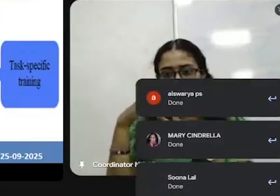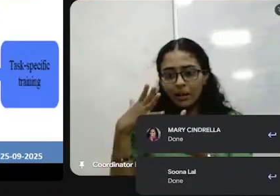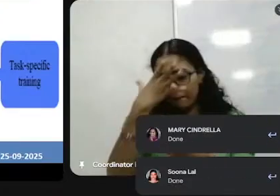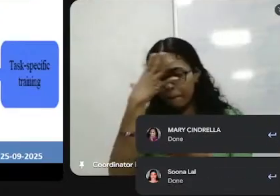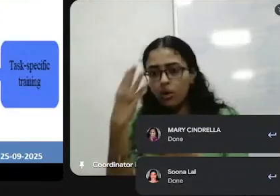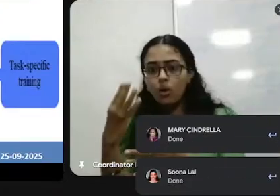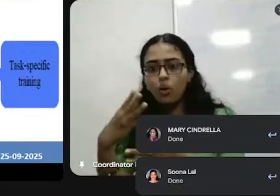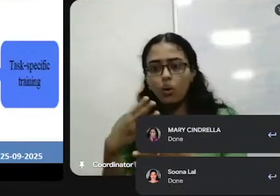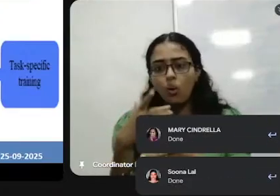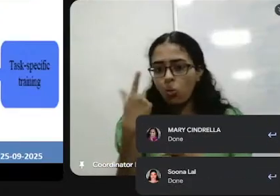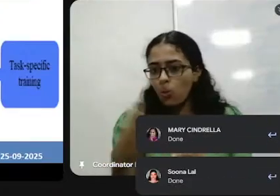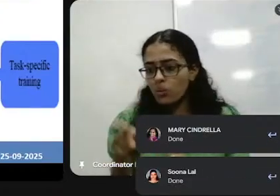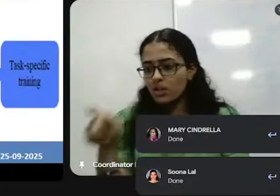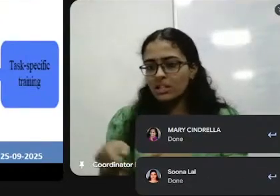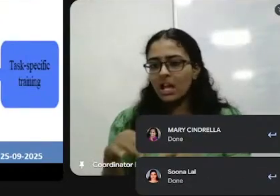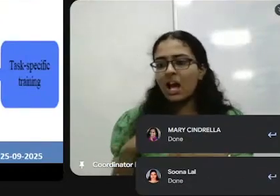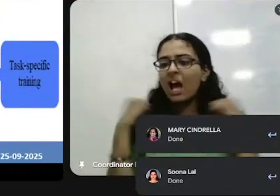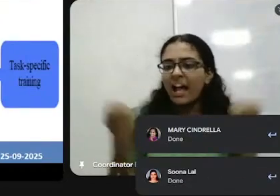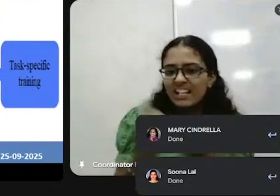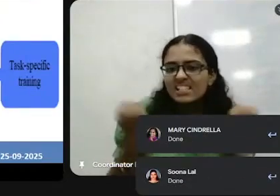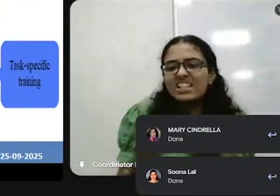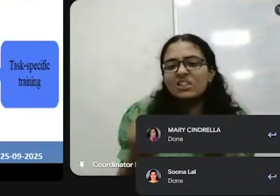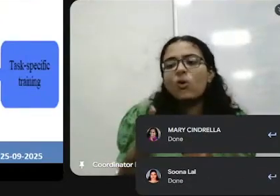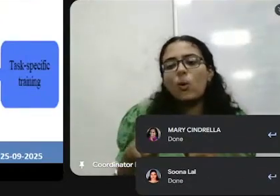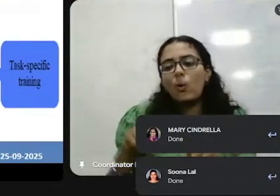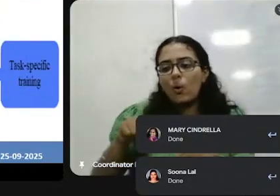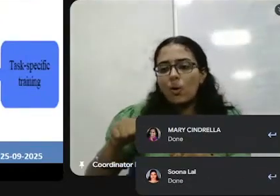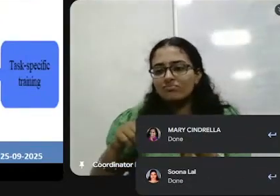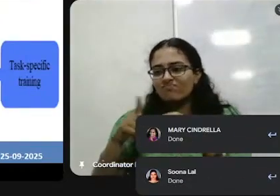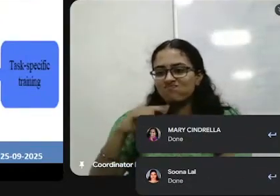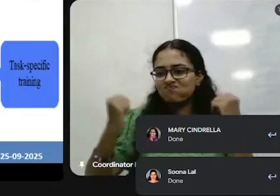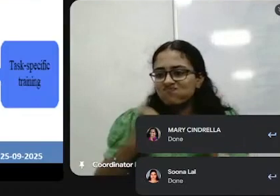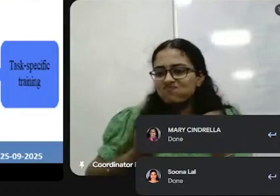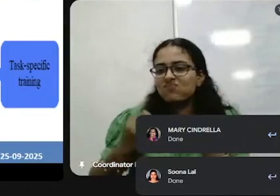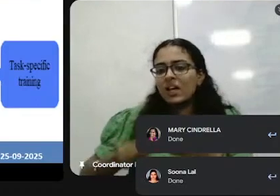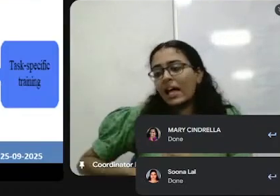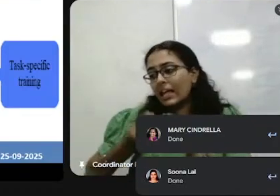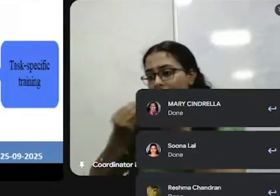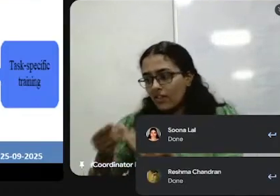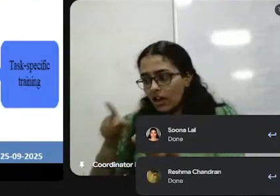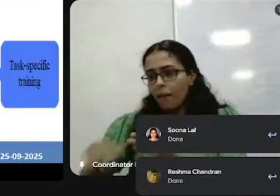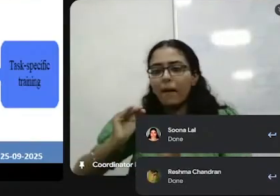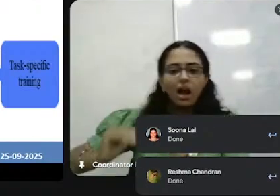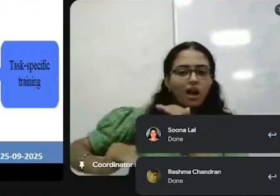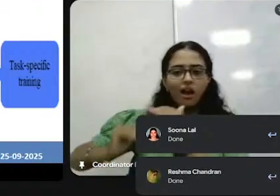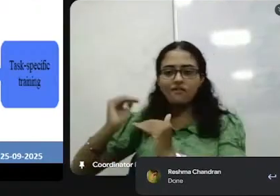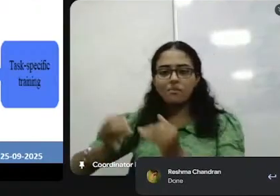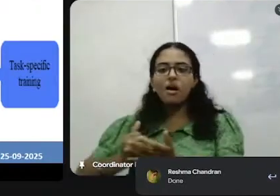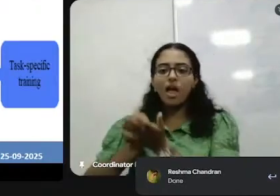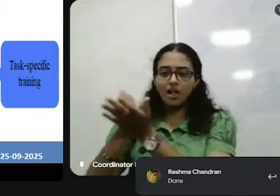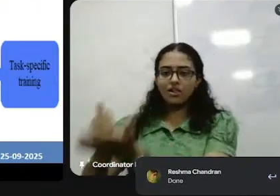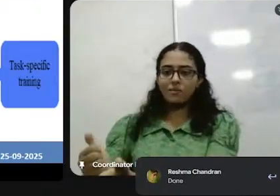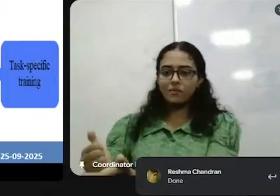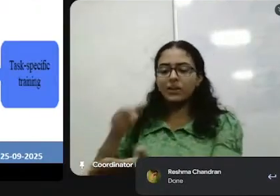അല്ലെ എക്സസൈസിലൂടെയും കണ്ടിന്യൂസ് ആയിട്ട് കൊടുക്കുന്ന ആക്ടിവിറ്റീസിലൂടെയും അത് വീണ്ടെടുക്കാനുള്ള സാധ്യത ബ്രെയിനുണ്ട്. അപ്പം